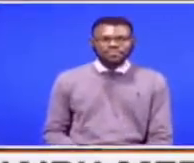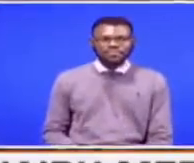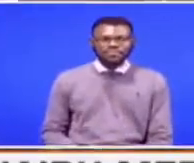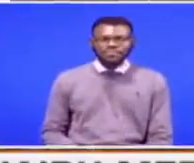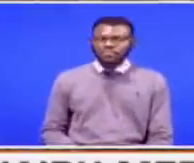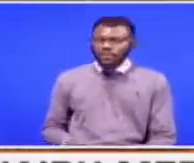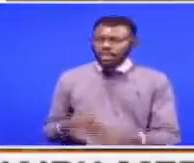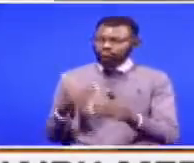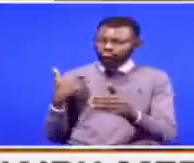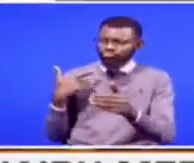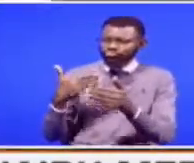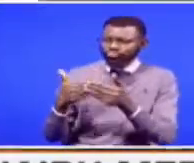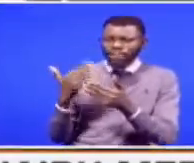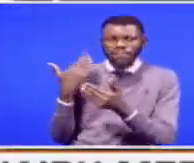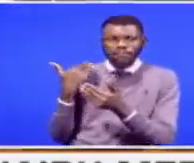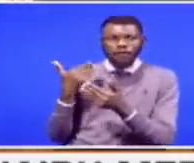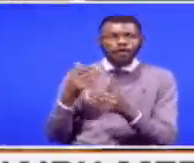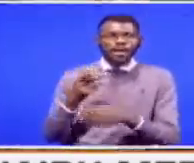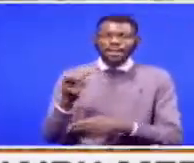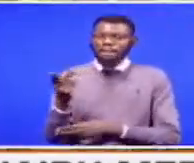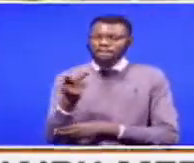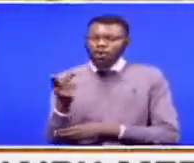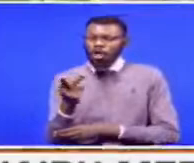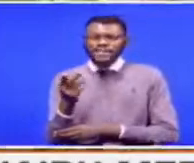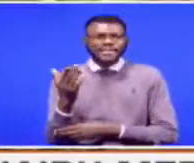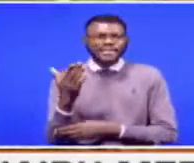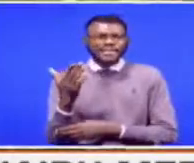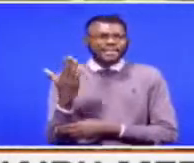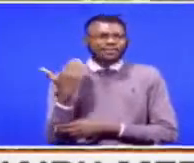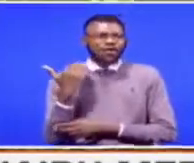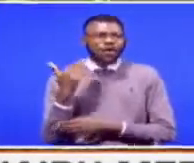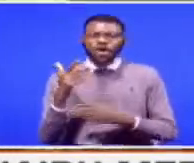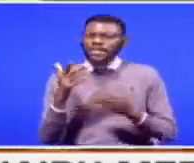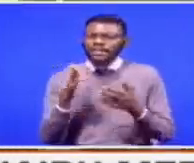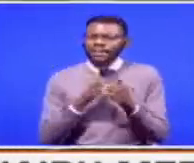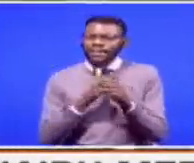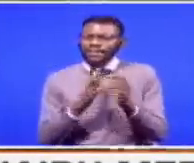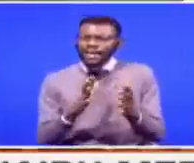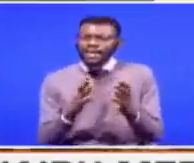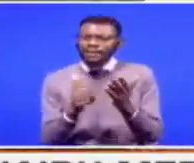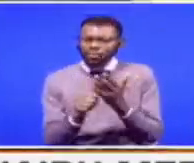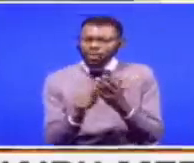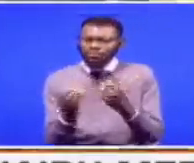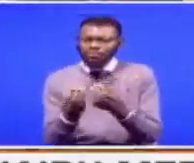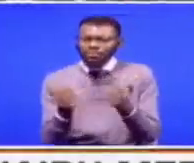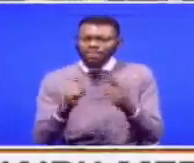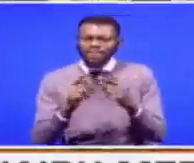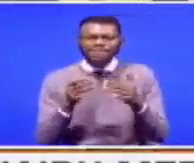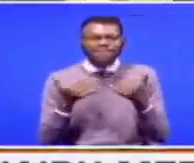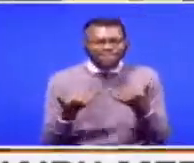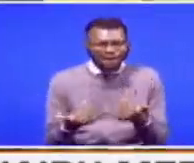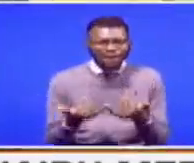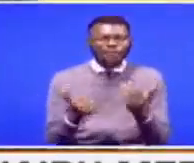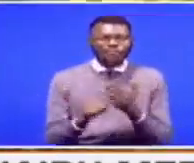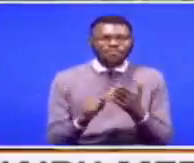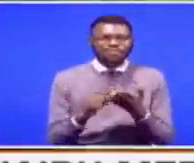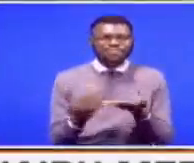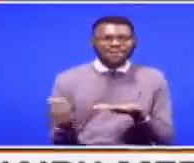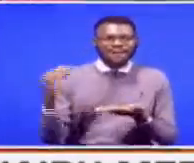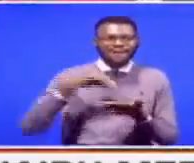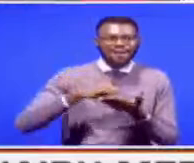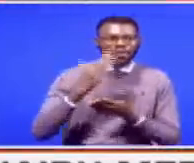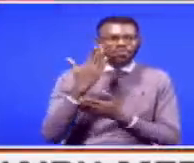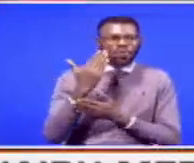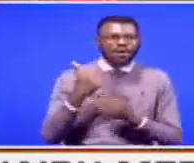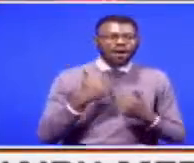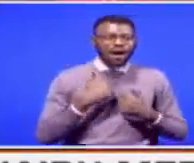Miezi michache tu baada ya viongozi wa kaunti ya Meru kutifuliana kivumbi, inaonekana masaibu yanazidi kukumba kaunti hiyo, sasa kukiwa na